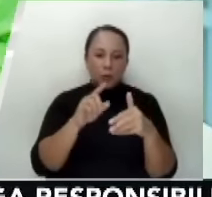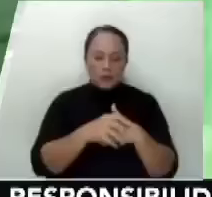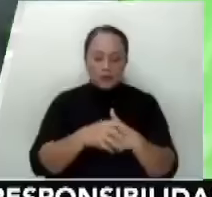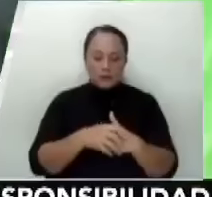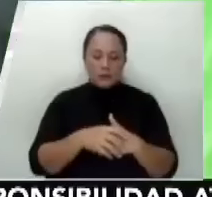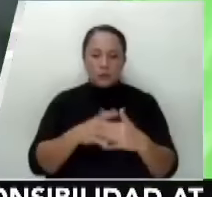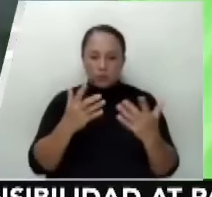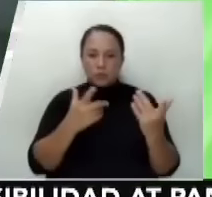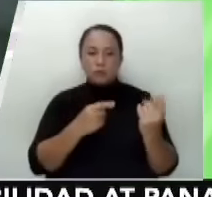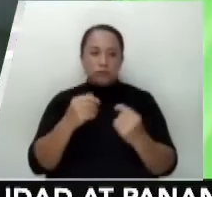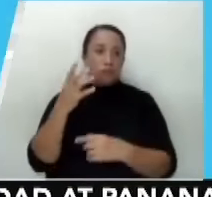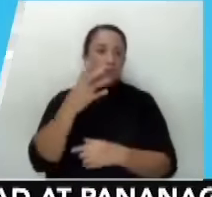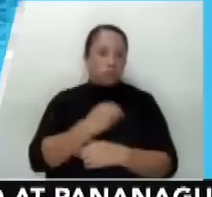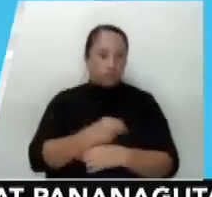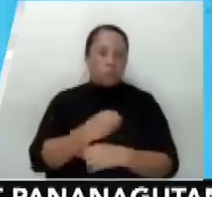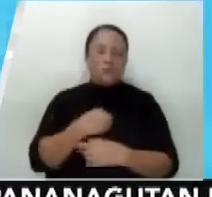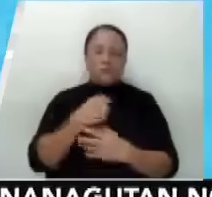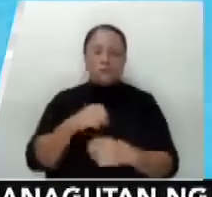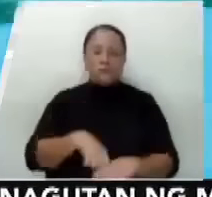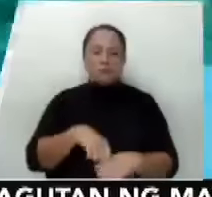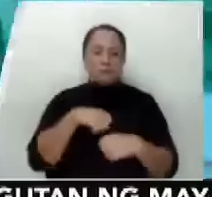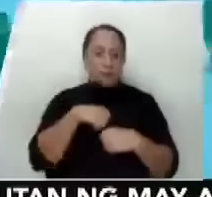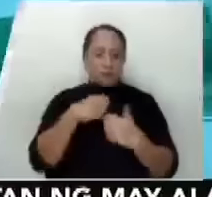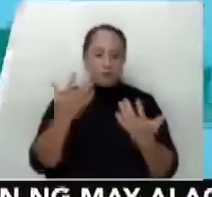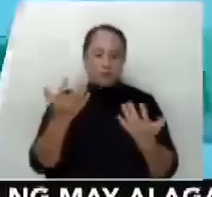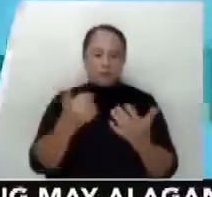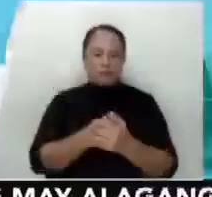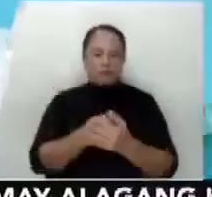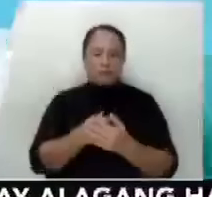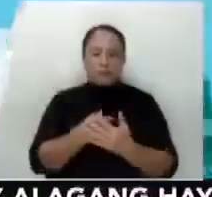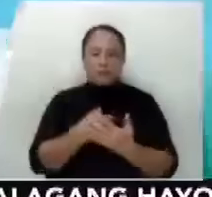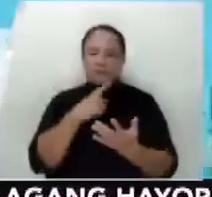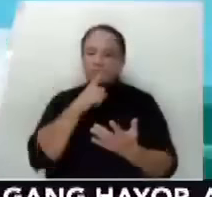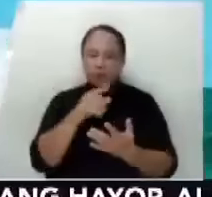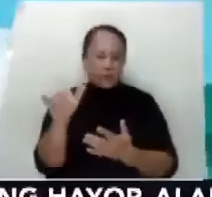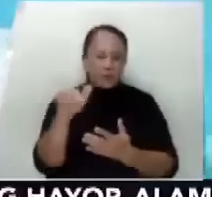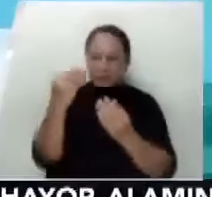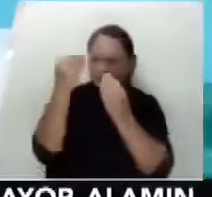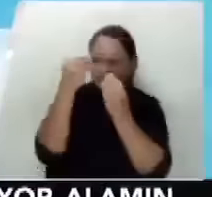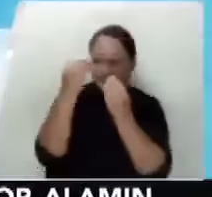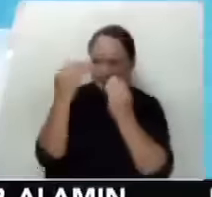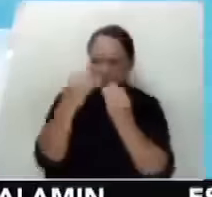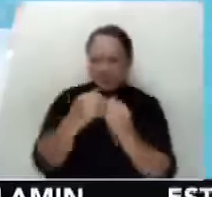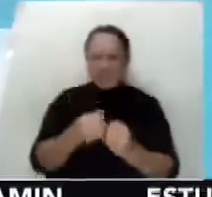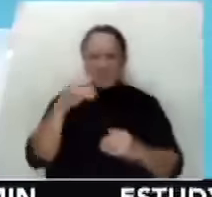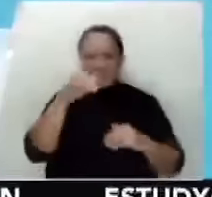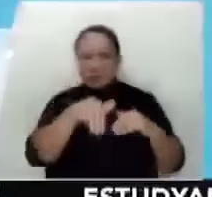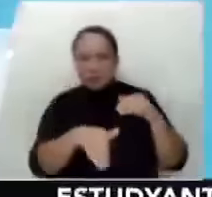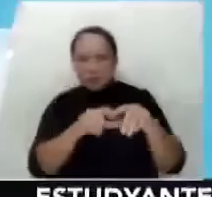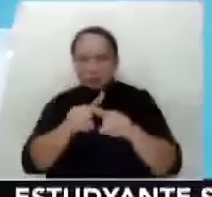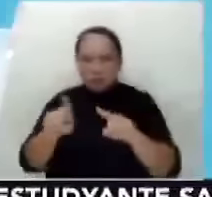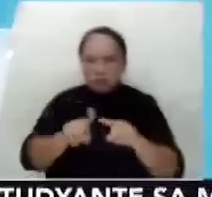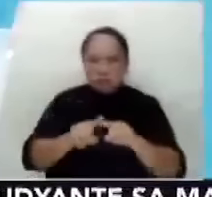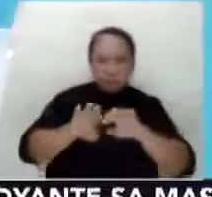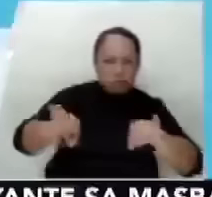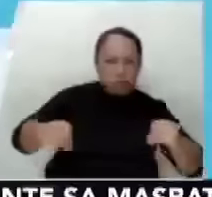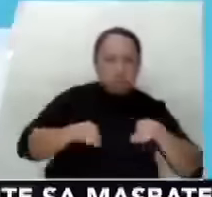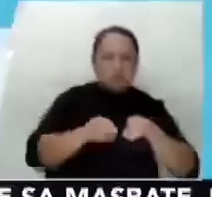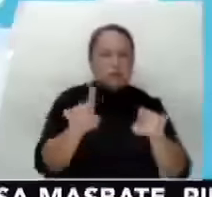maganda. Nakaka-proud talaga. Kaya naman, di ko na pinalampas magpaturo ng ilang swimming strokes kina James Ray. Una